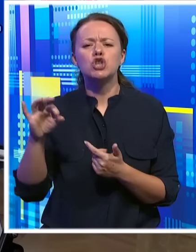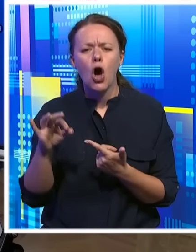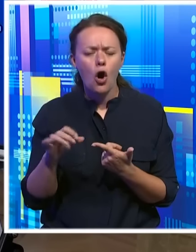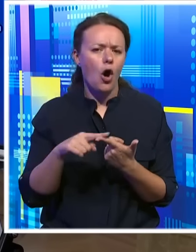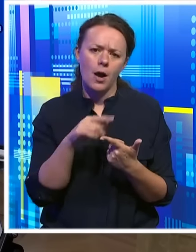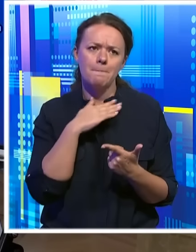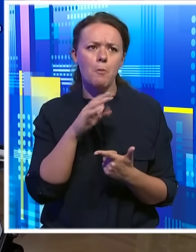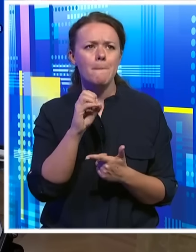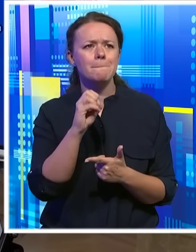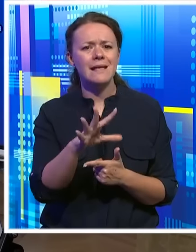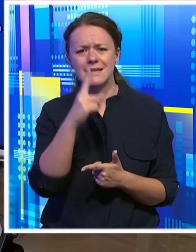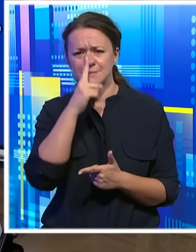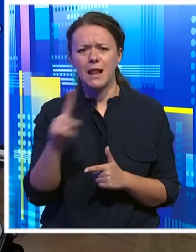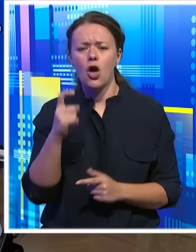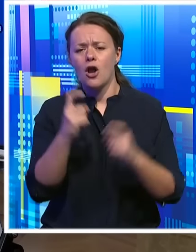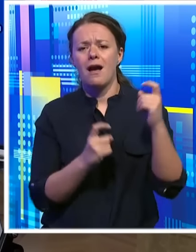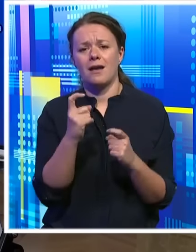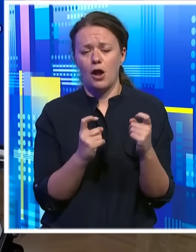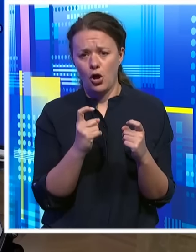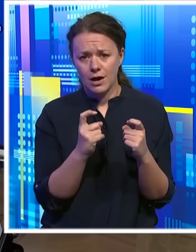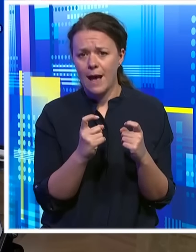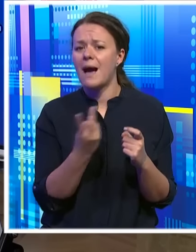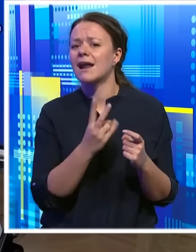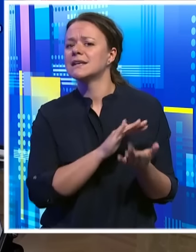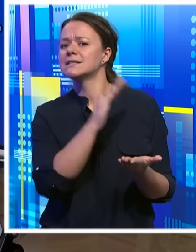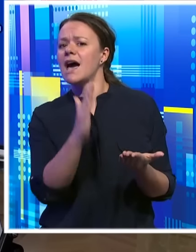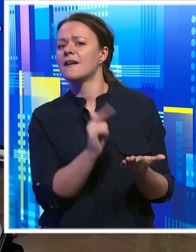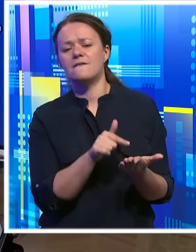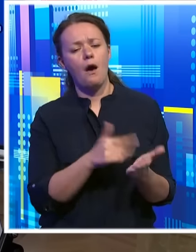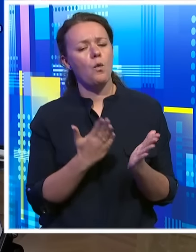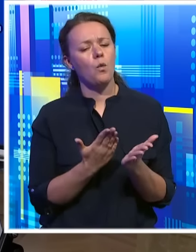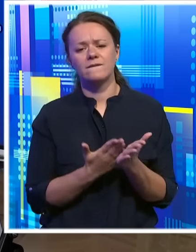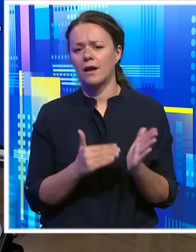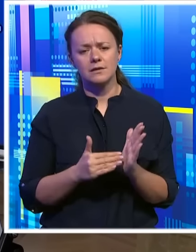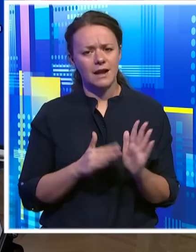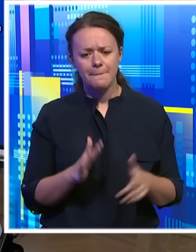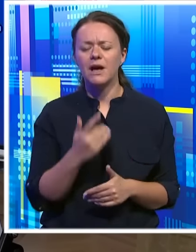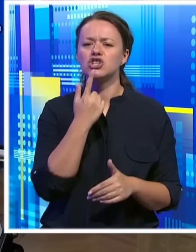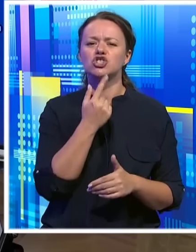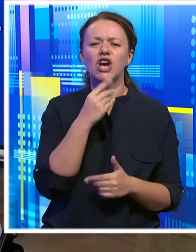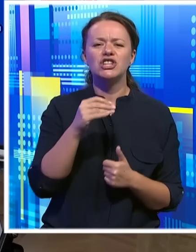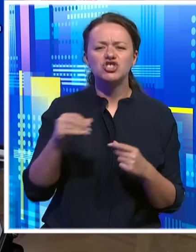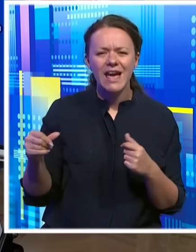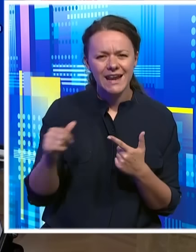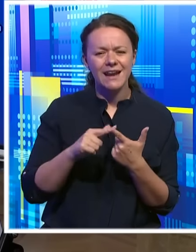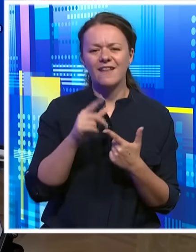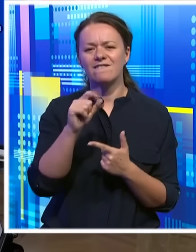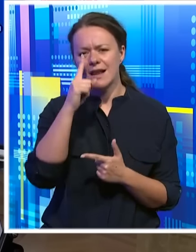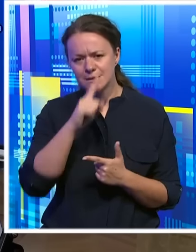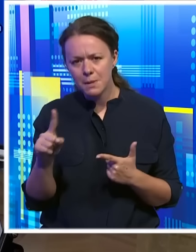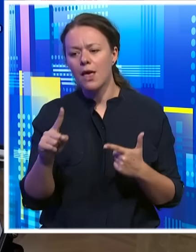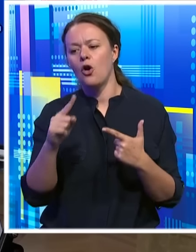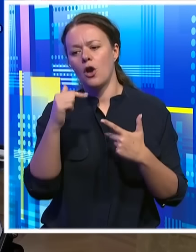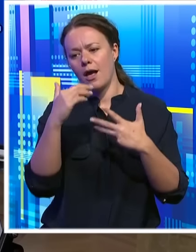miliona kilograma, dakle, u rezervi uvek je potrebno. Šećera kristala imamo 12 miliona i tako dalje,